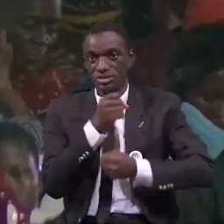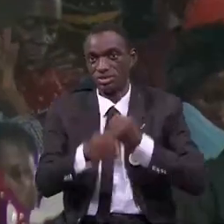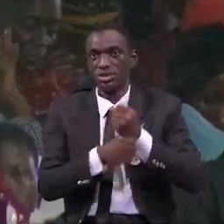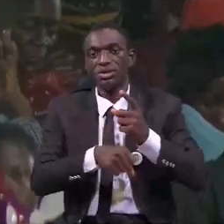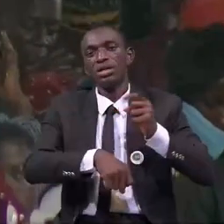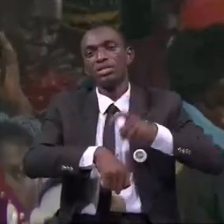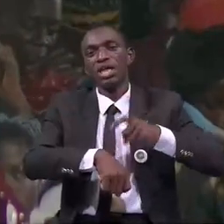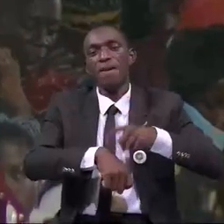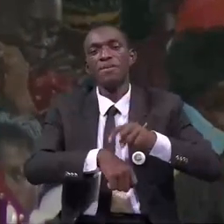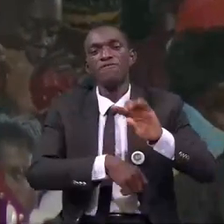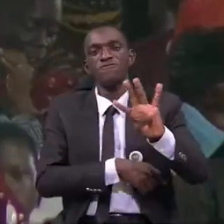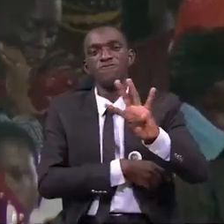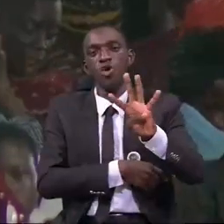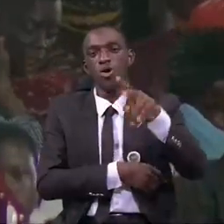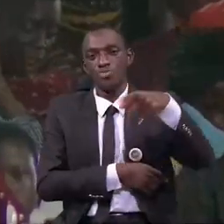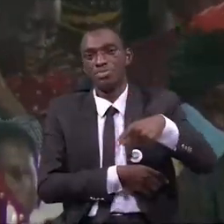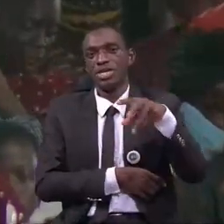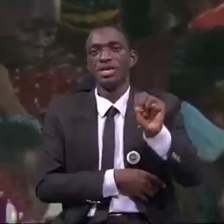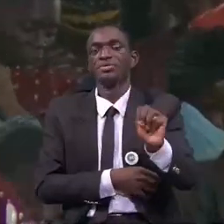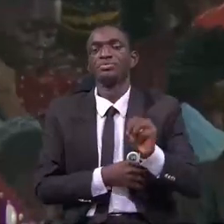juinm le temp